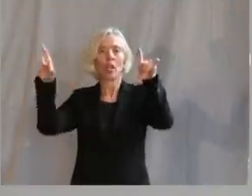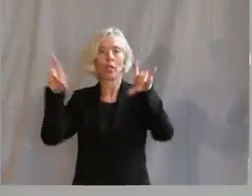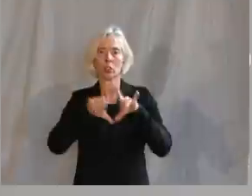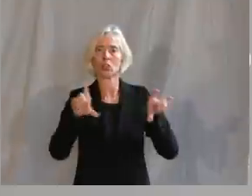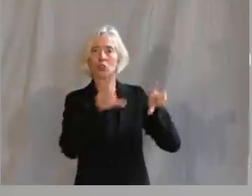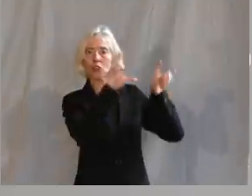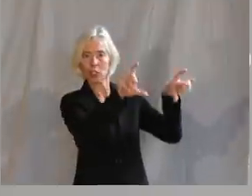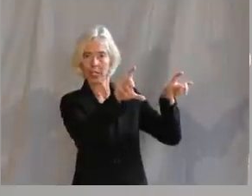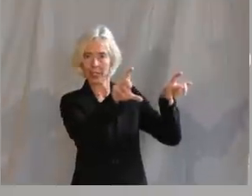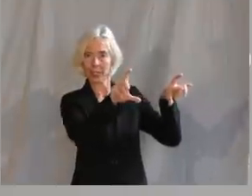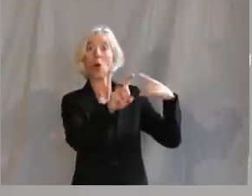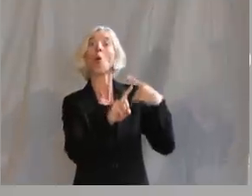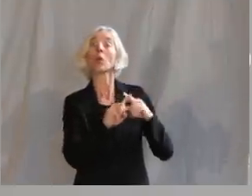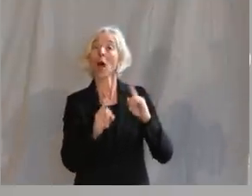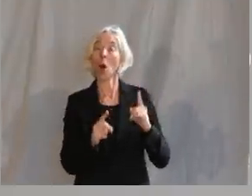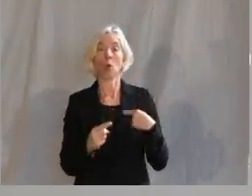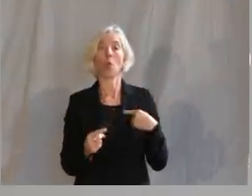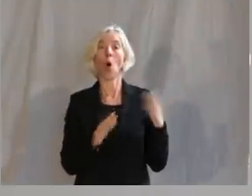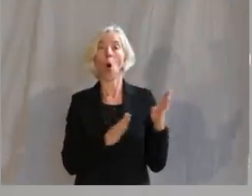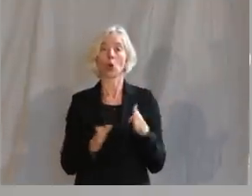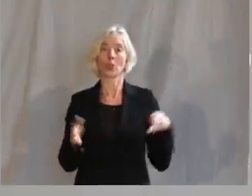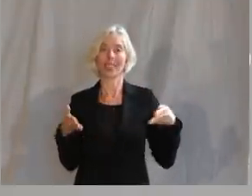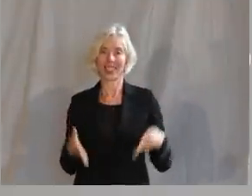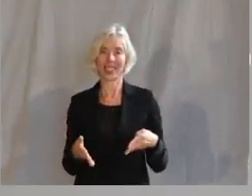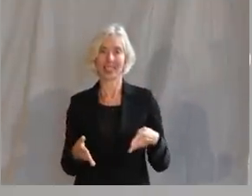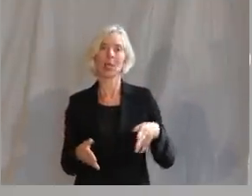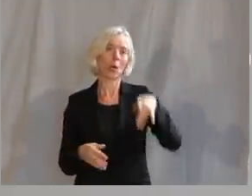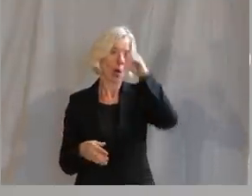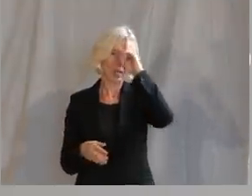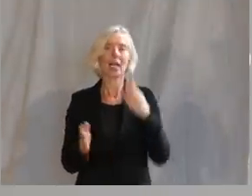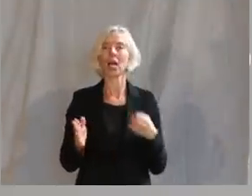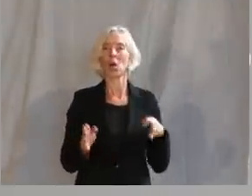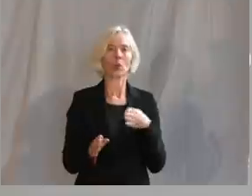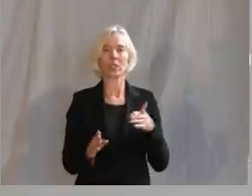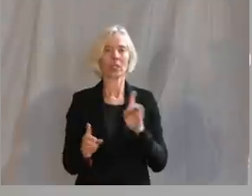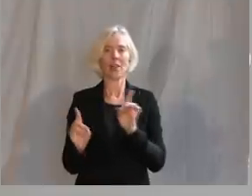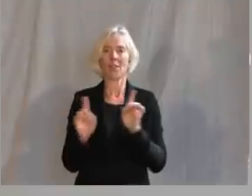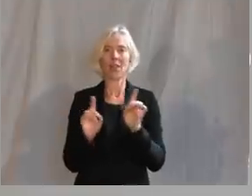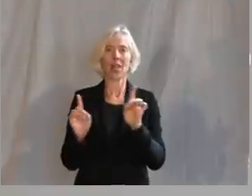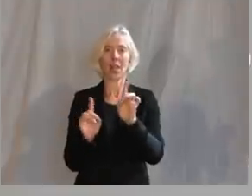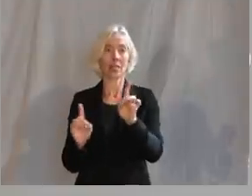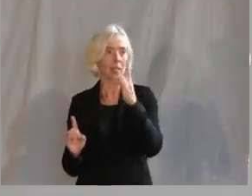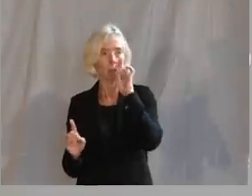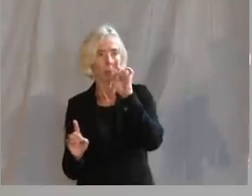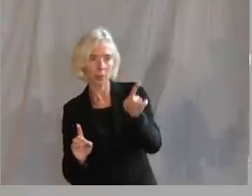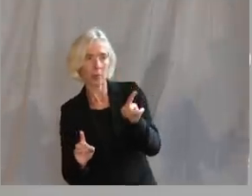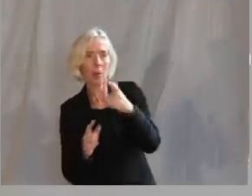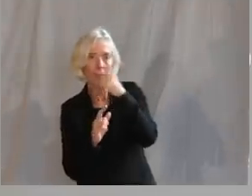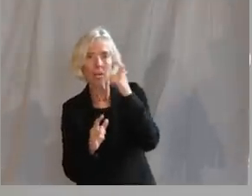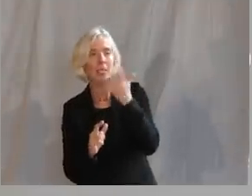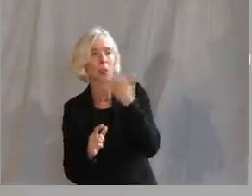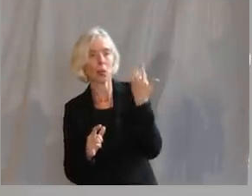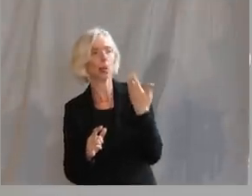Kollegen vom Ordnungsdienst und so weiter wieder auf der Straße auch vermehrt natürlich die Menschen darauf ansprechen, dass eben die